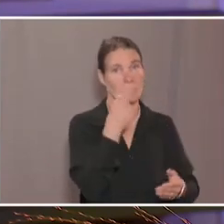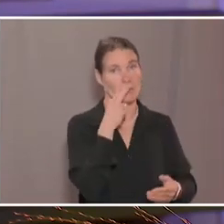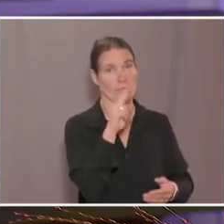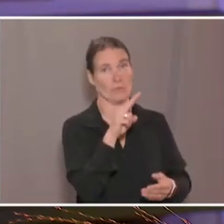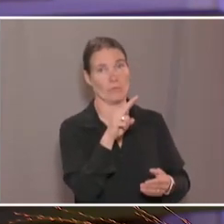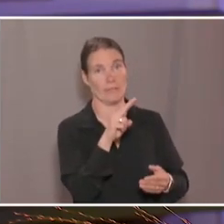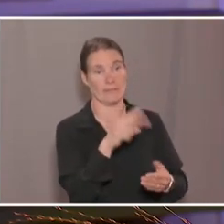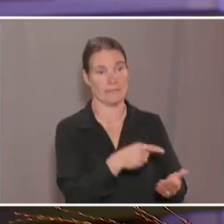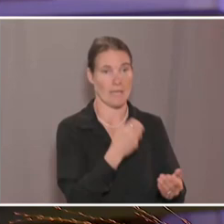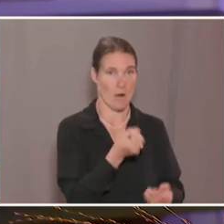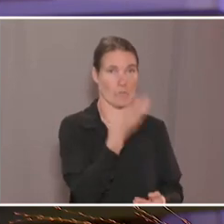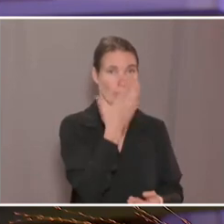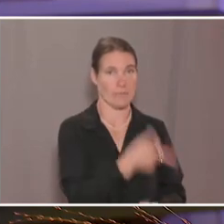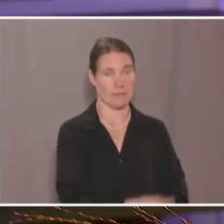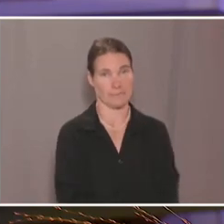Nationalsozialisten aufgefallen.